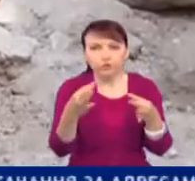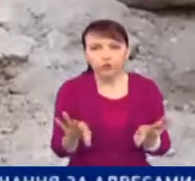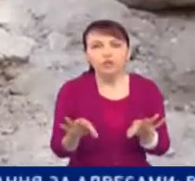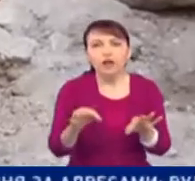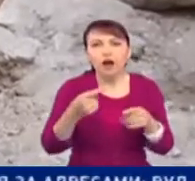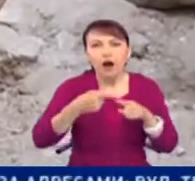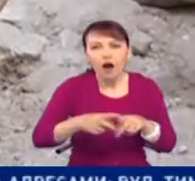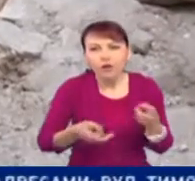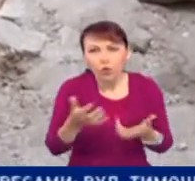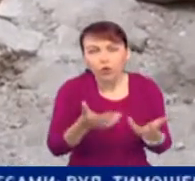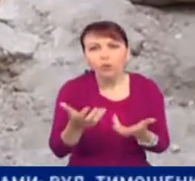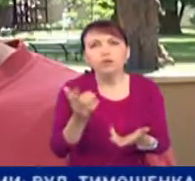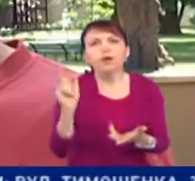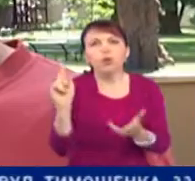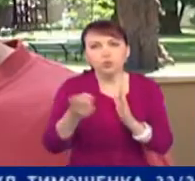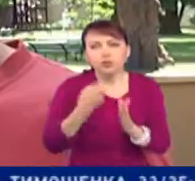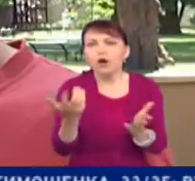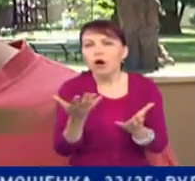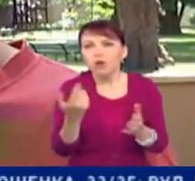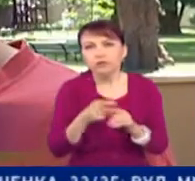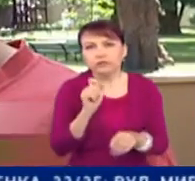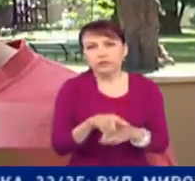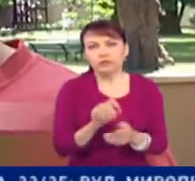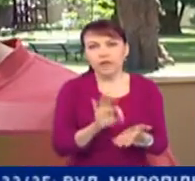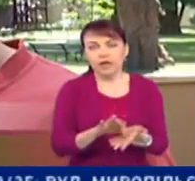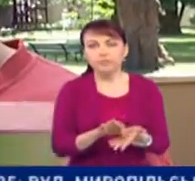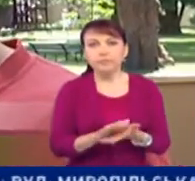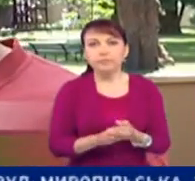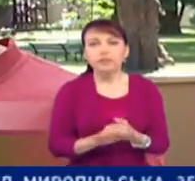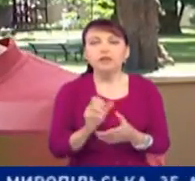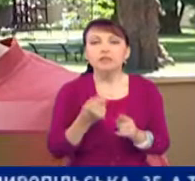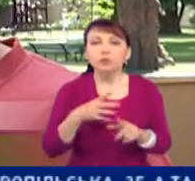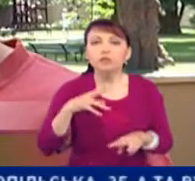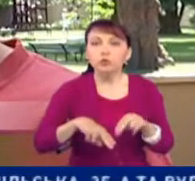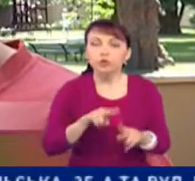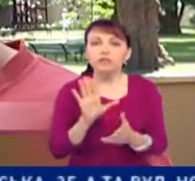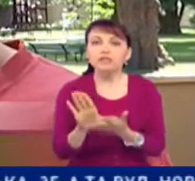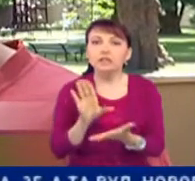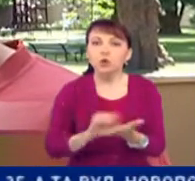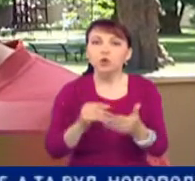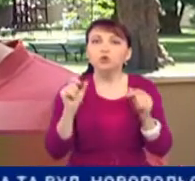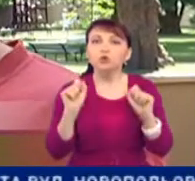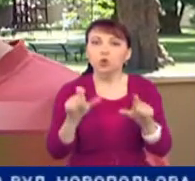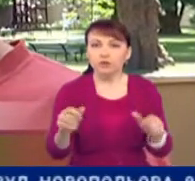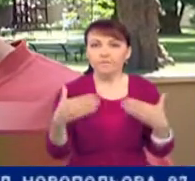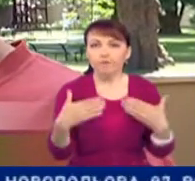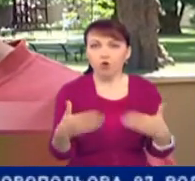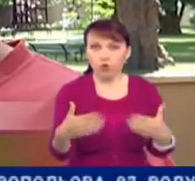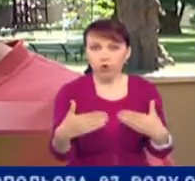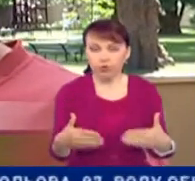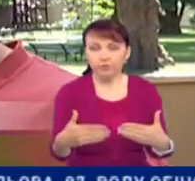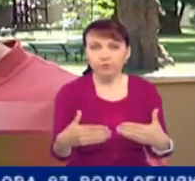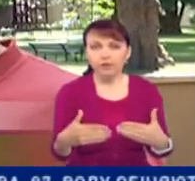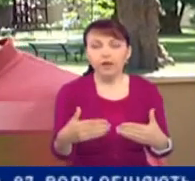встановити призначення споруди. Вона була збудована за зразком Золотих воріт, де є